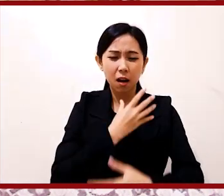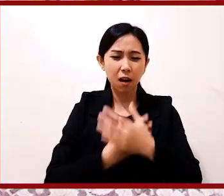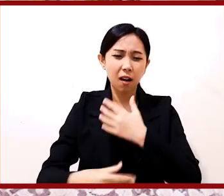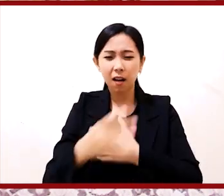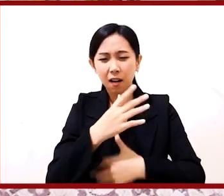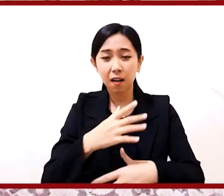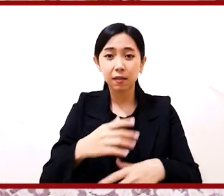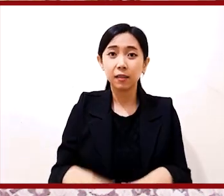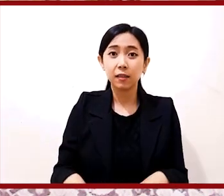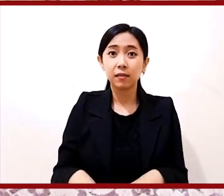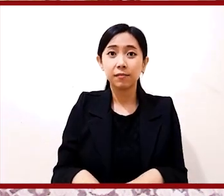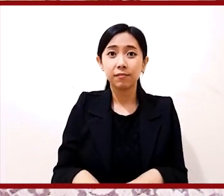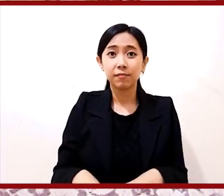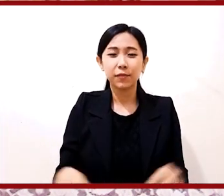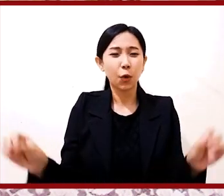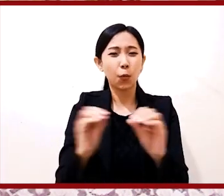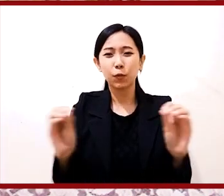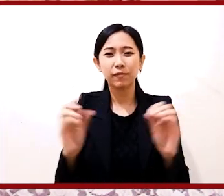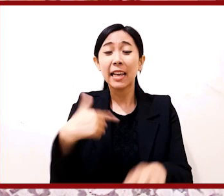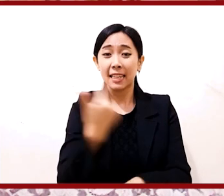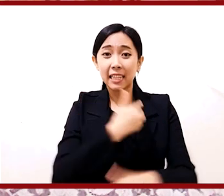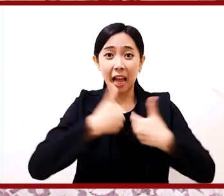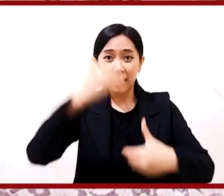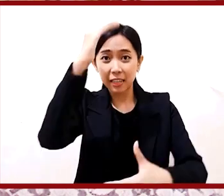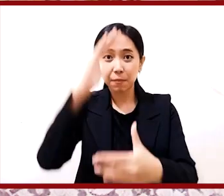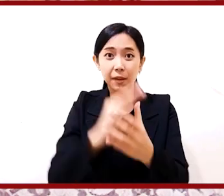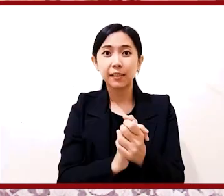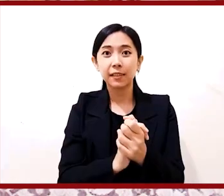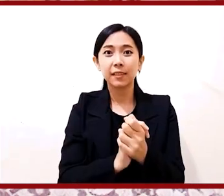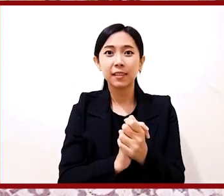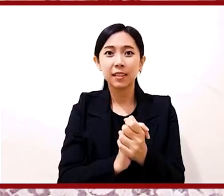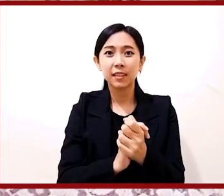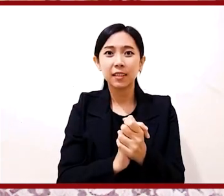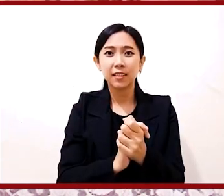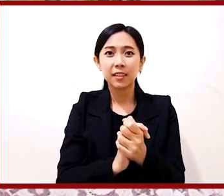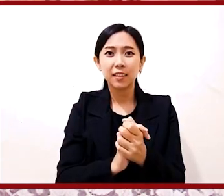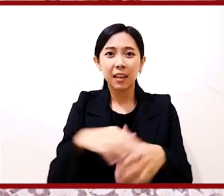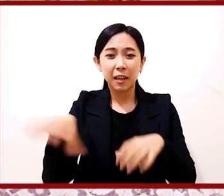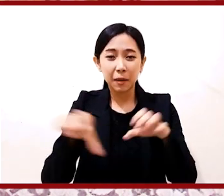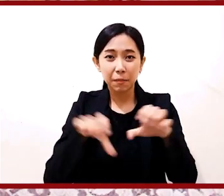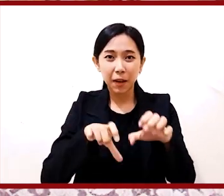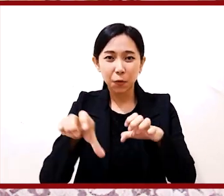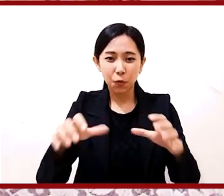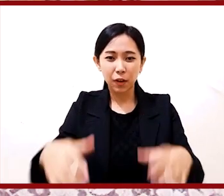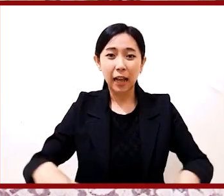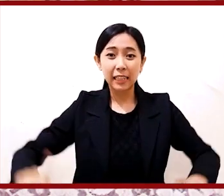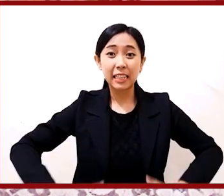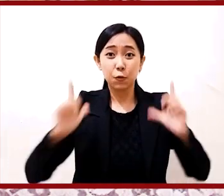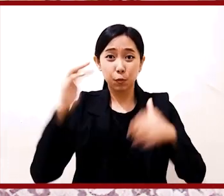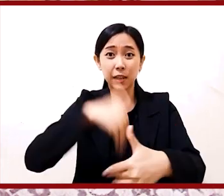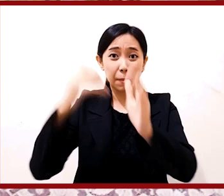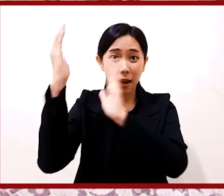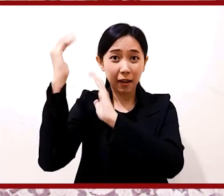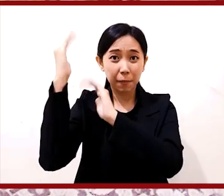kita? Tentu saja tidak. Sebab apa? Sebab kita memiliki iman dan menghidupi